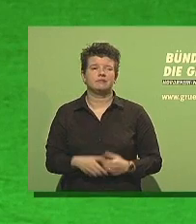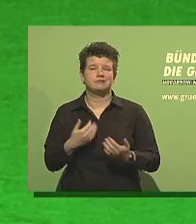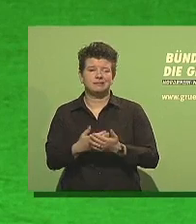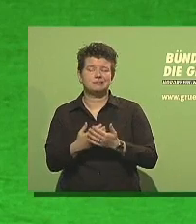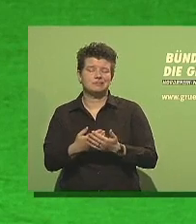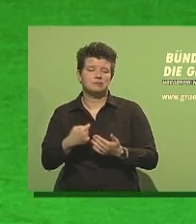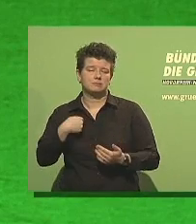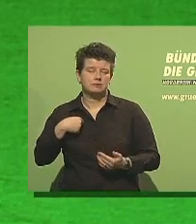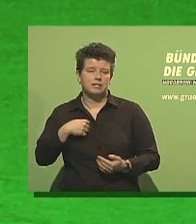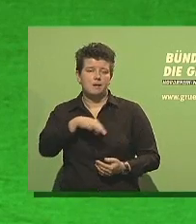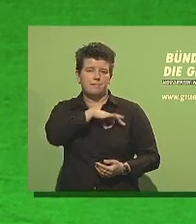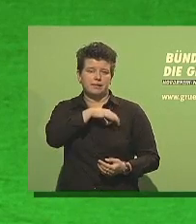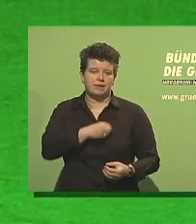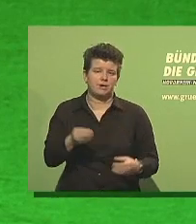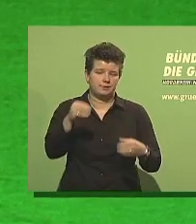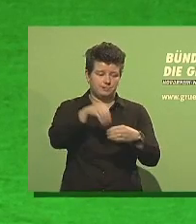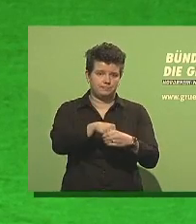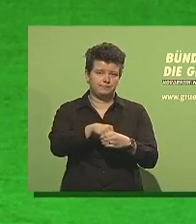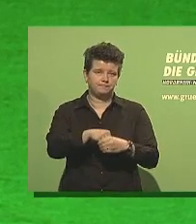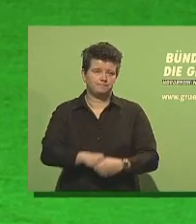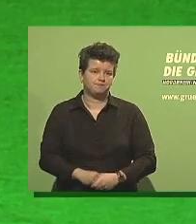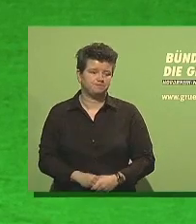Partei.